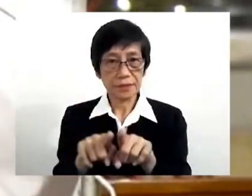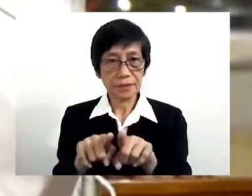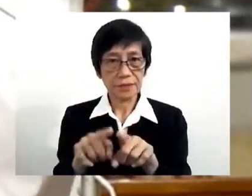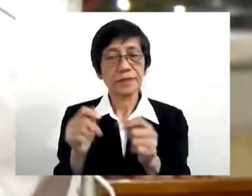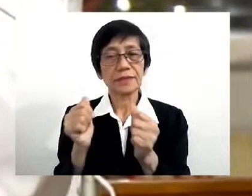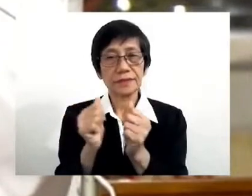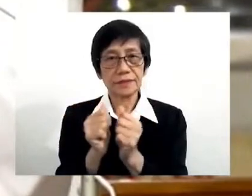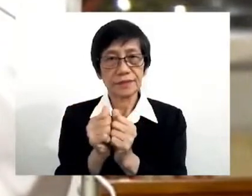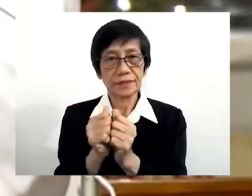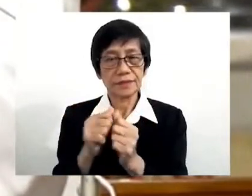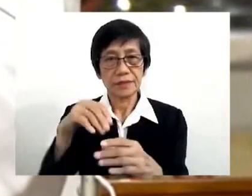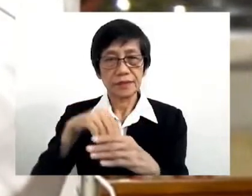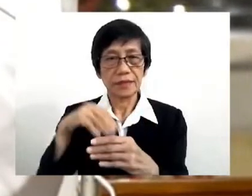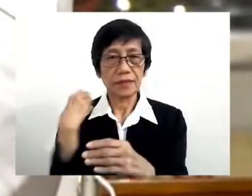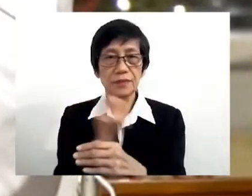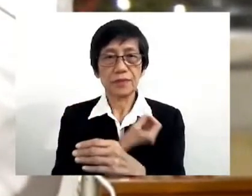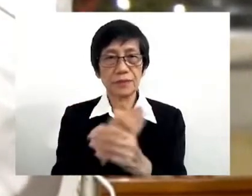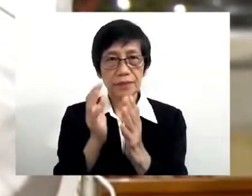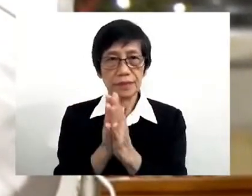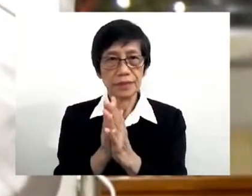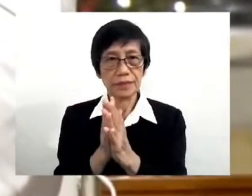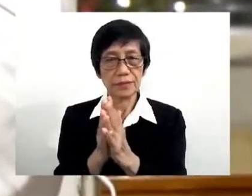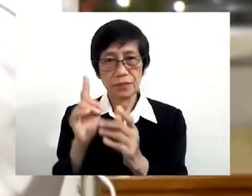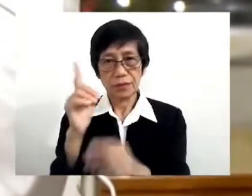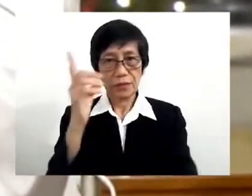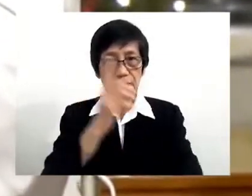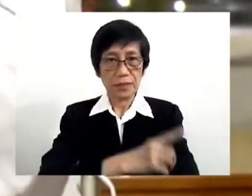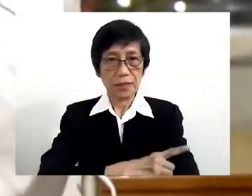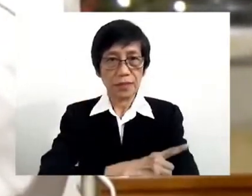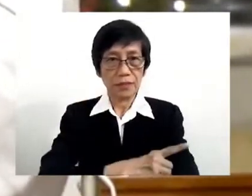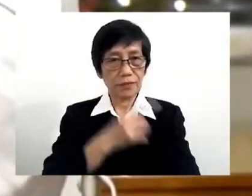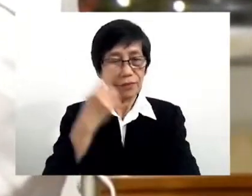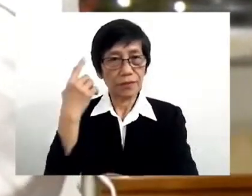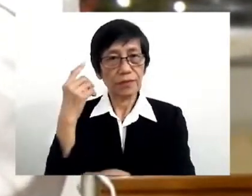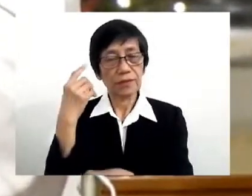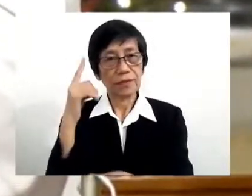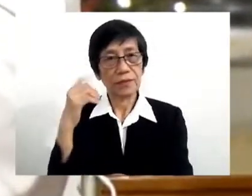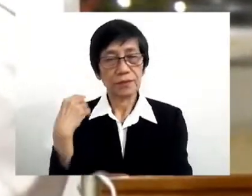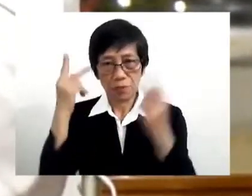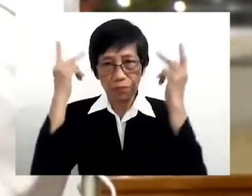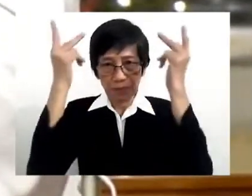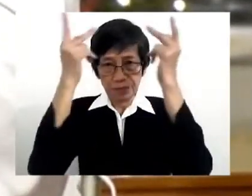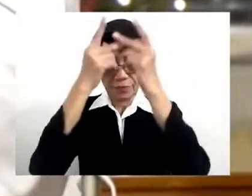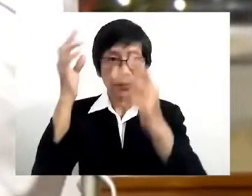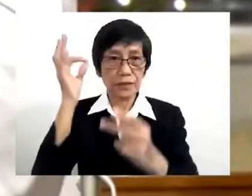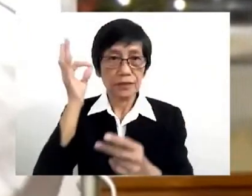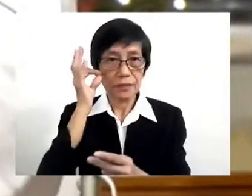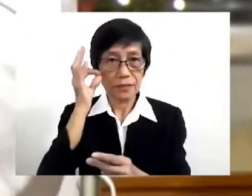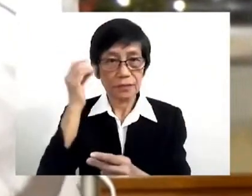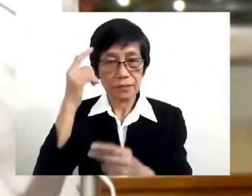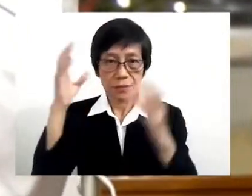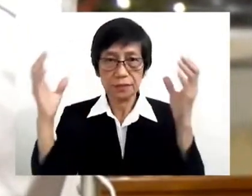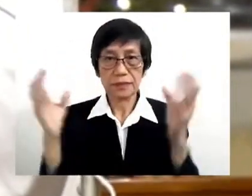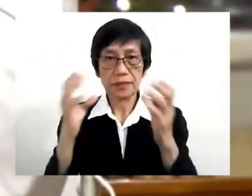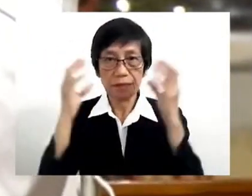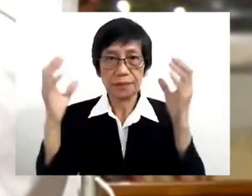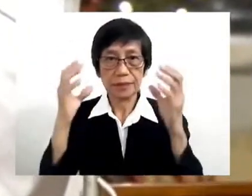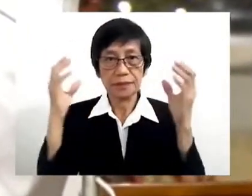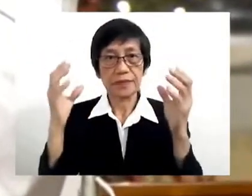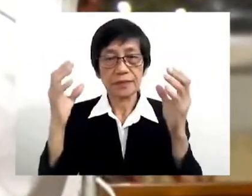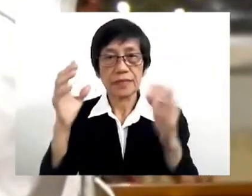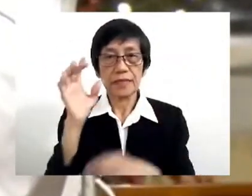sa maghapon ang ating Santo Papa, si Pope Francis, sa pagdiriwang niya ng kanyang 85th birthday